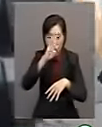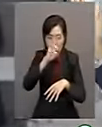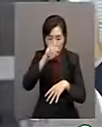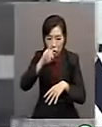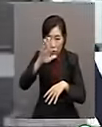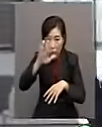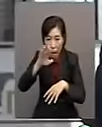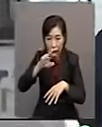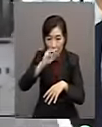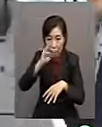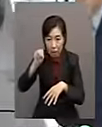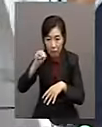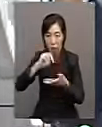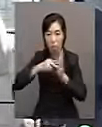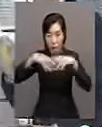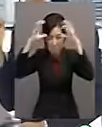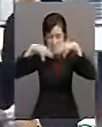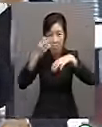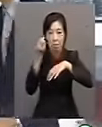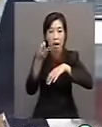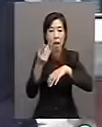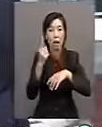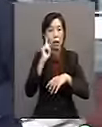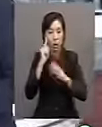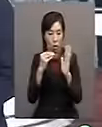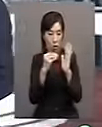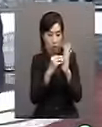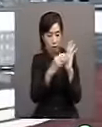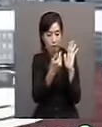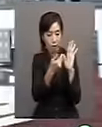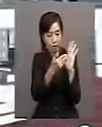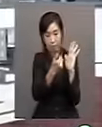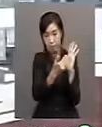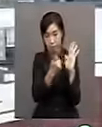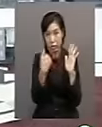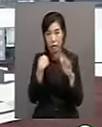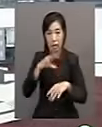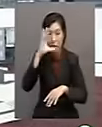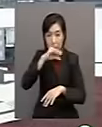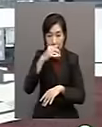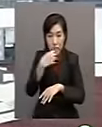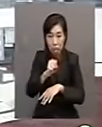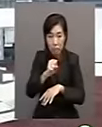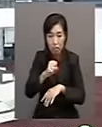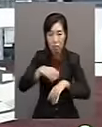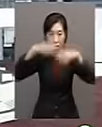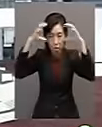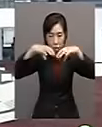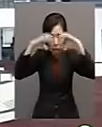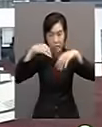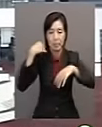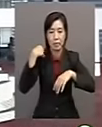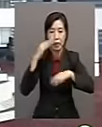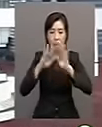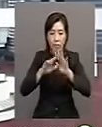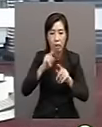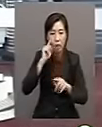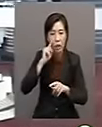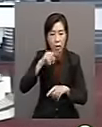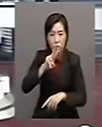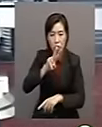ยู่ในเกณฑ์หนักมากครับส่วนใหญ่จะอยู่ทางด้านฝั่งตะวันตกนะครับส่วน22นาฬิกาครับมีฝนโอกาสที่จะเกิดฝนตกหนักเช่นเดียวกันนะครับฝ